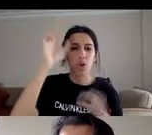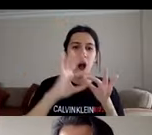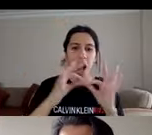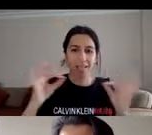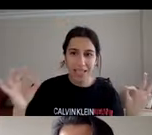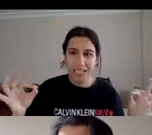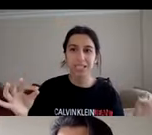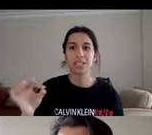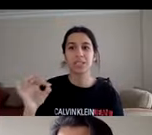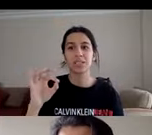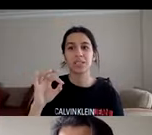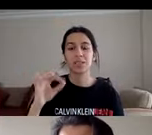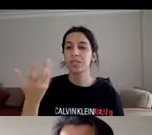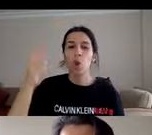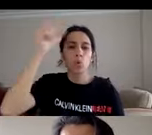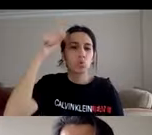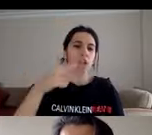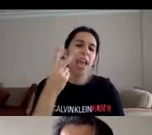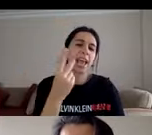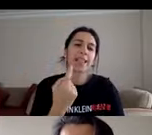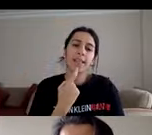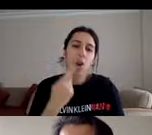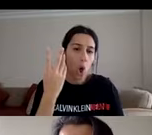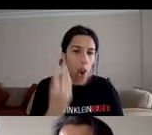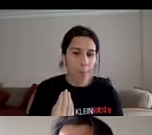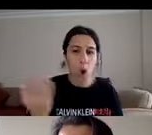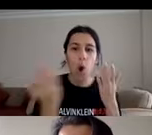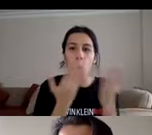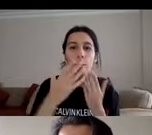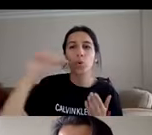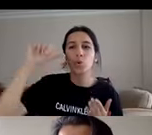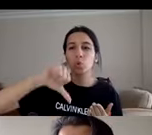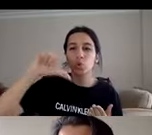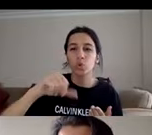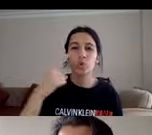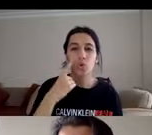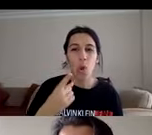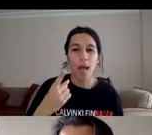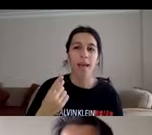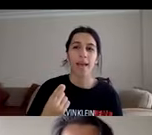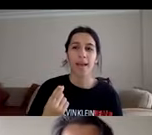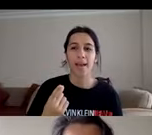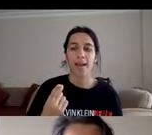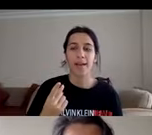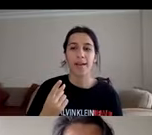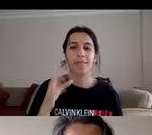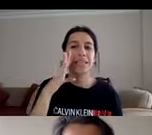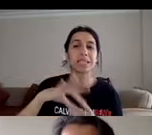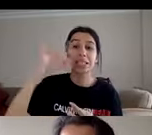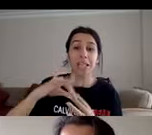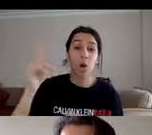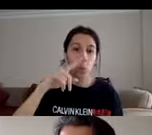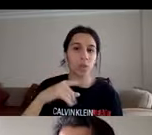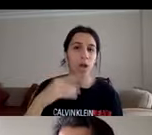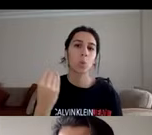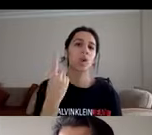Türkçeyi ikinci dil olarak konuşan, okur yazarlık tarafında daha gerilerde olan vatandaşlar için çok ciddi katkı